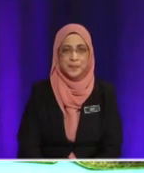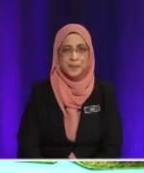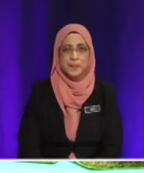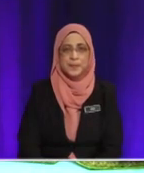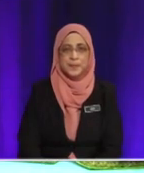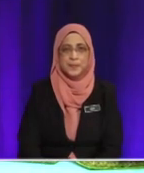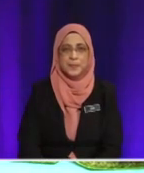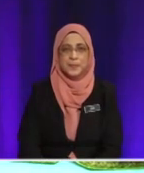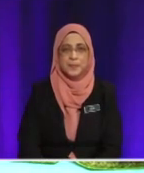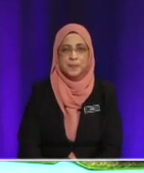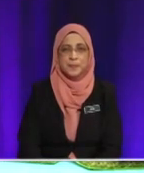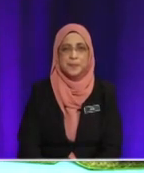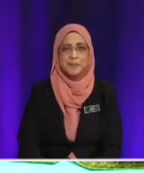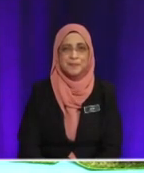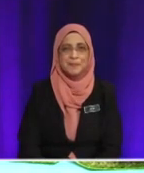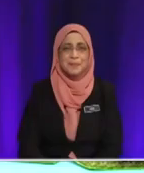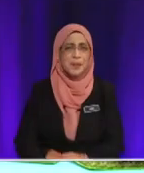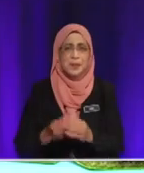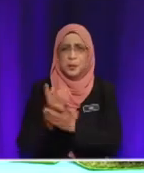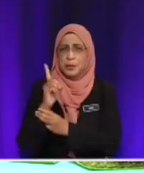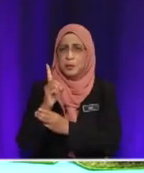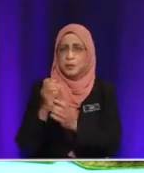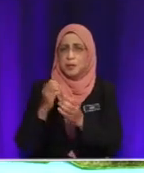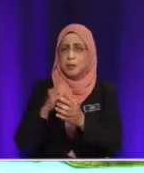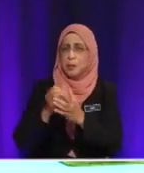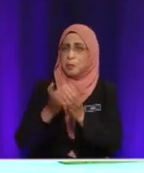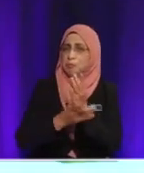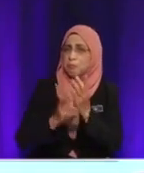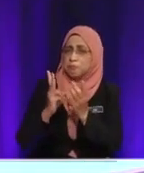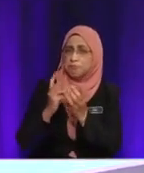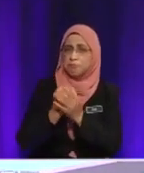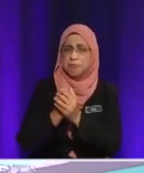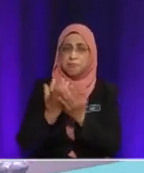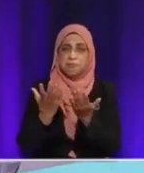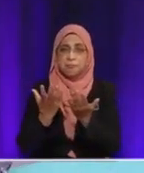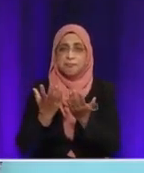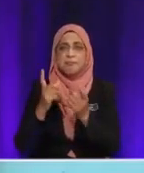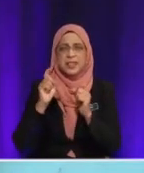Okey. Pelitup muka, cikgu? Pelitup muka. Nak pakai sebelah ke dua belah ni, Fika? Masa cikgu macam mana?